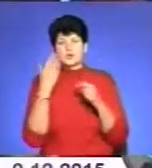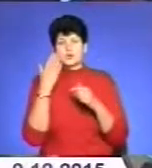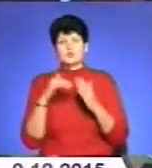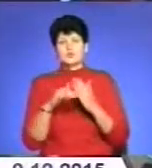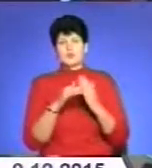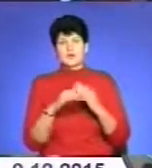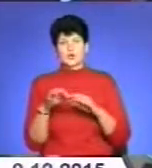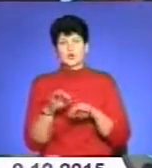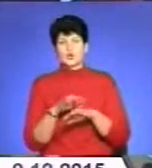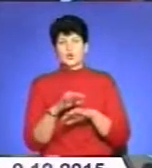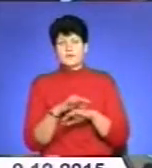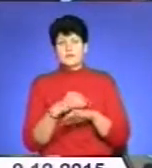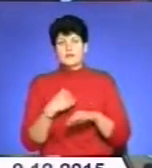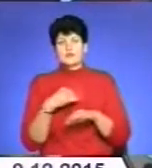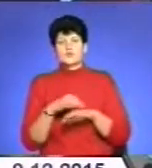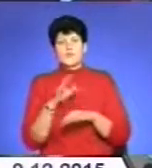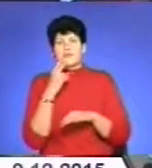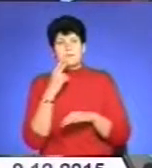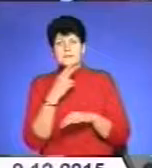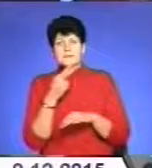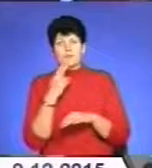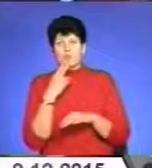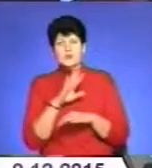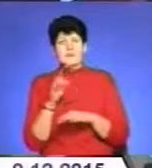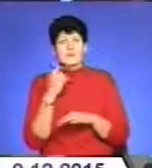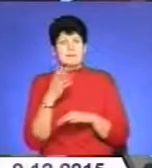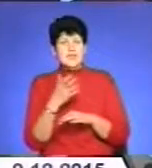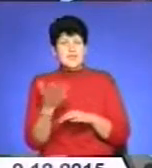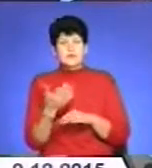чоловік. Так, в мене чоловік не п'є, не курить, і